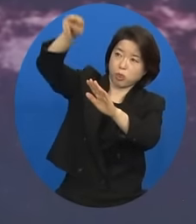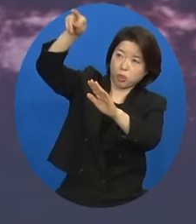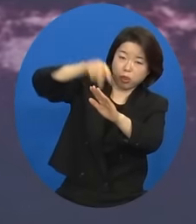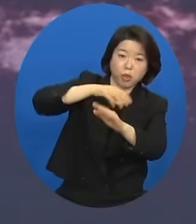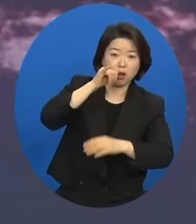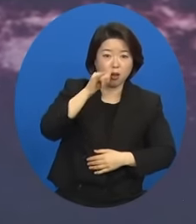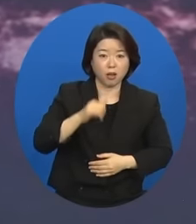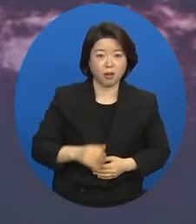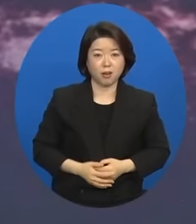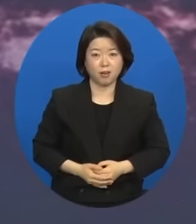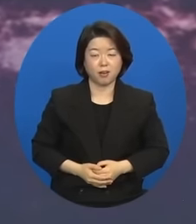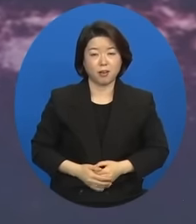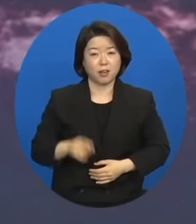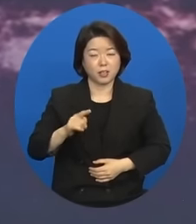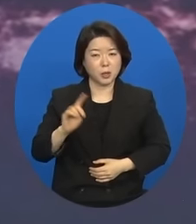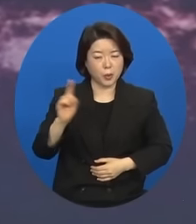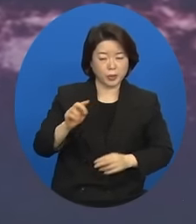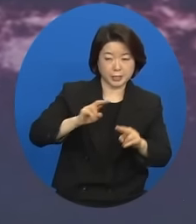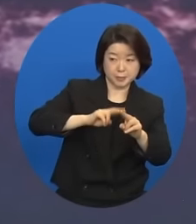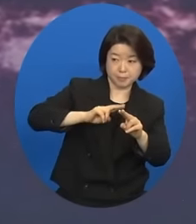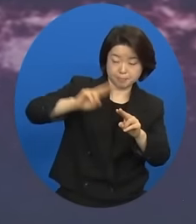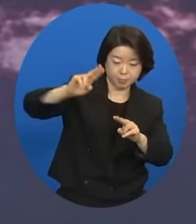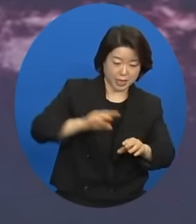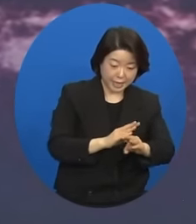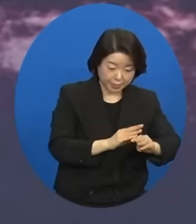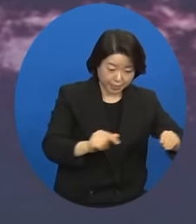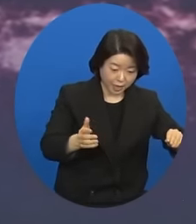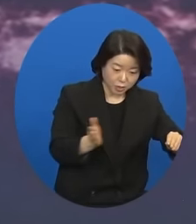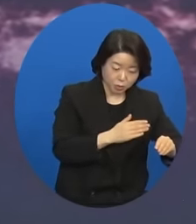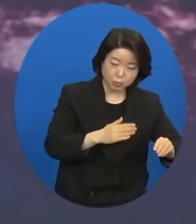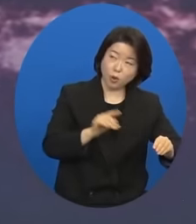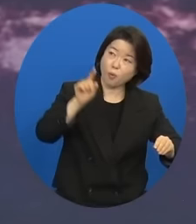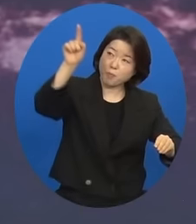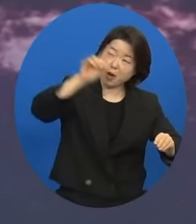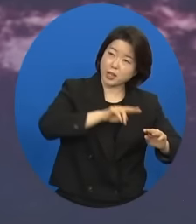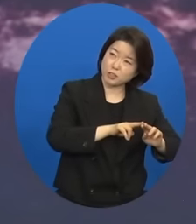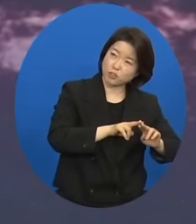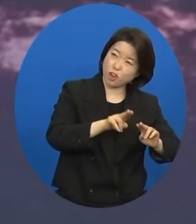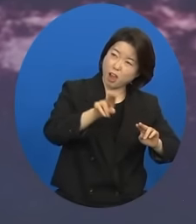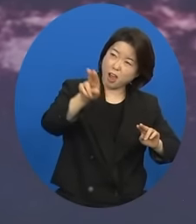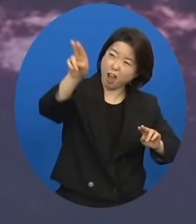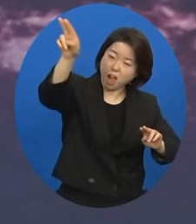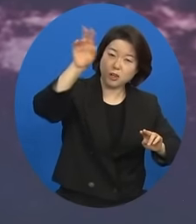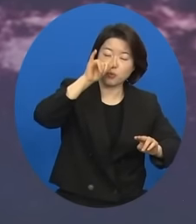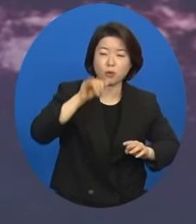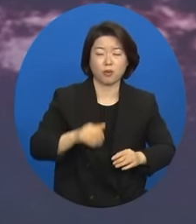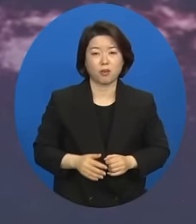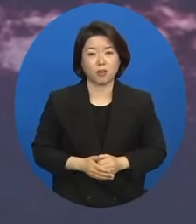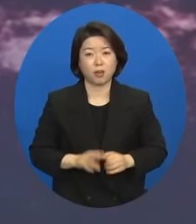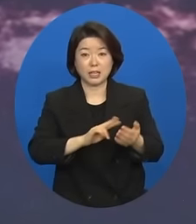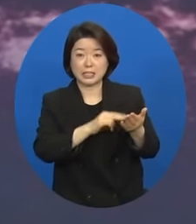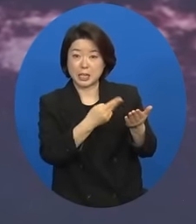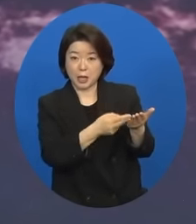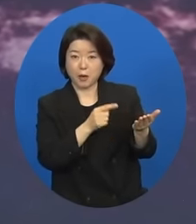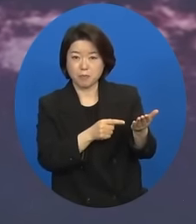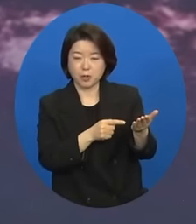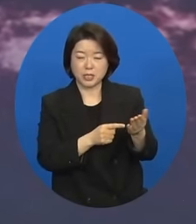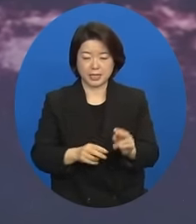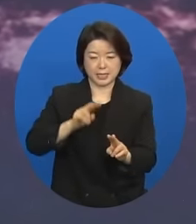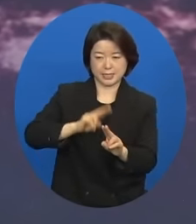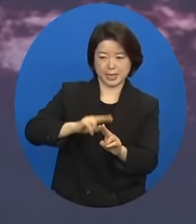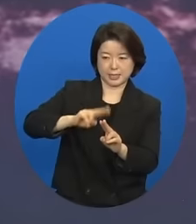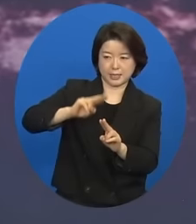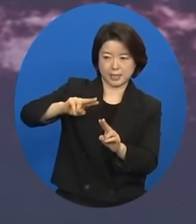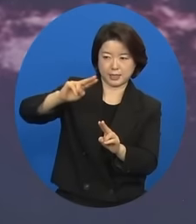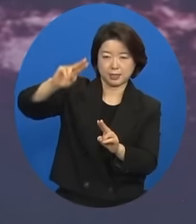것이죠 어떤 사닥다리가 땅에서부터 하늘까지 다 있대요 여러분이 번역이 사닥다리 그래서